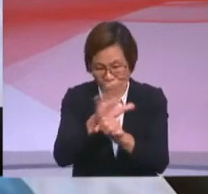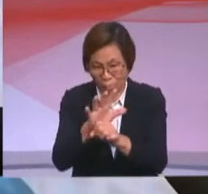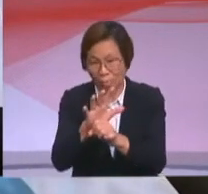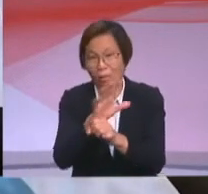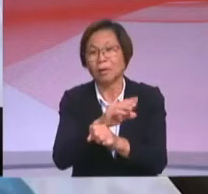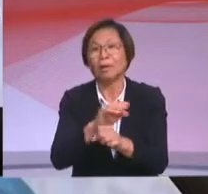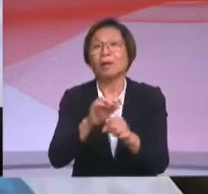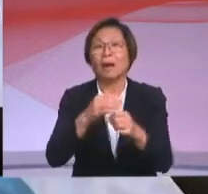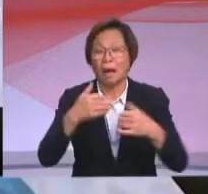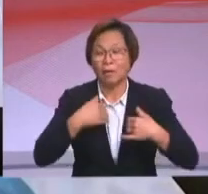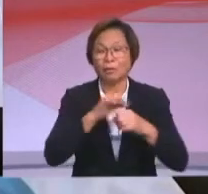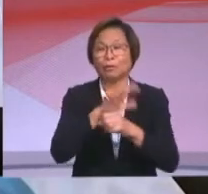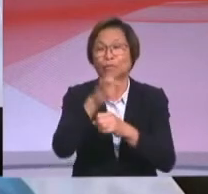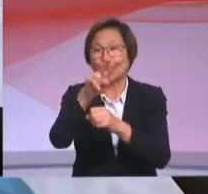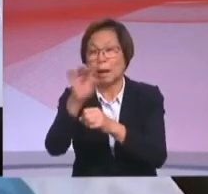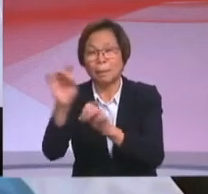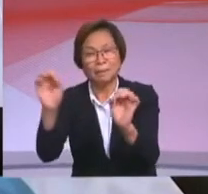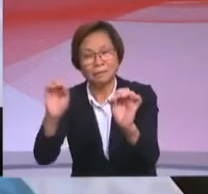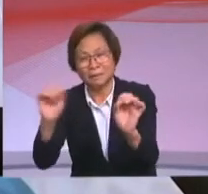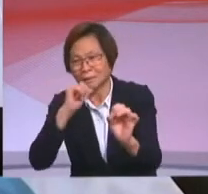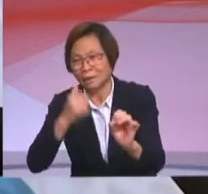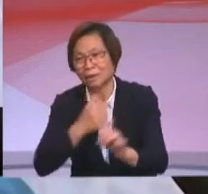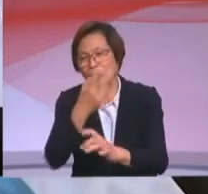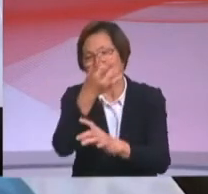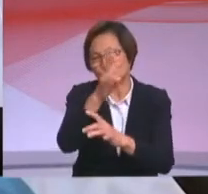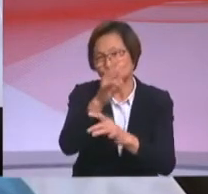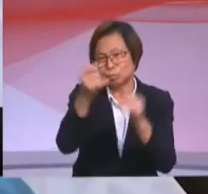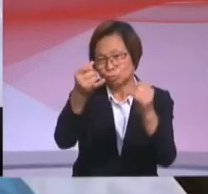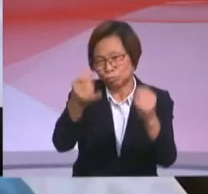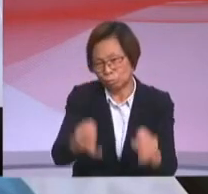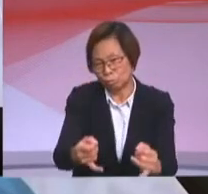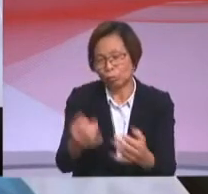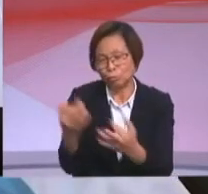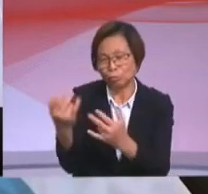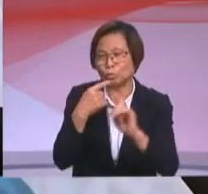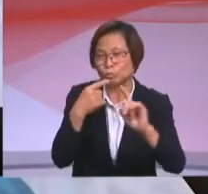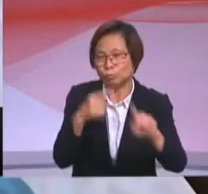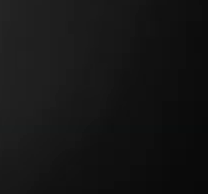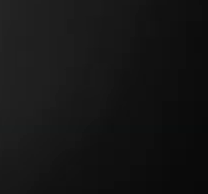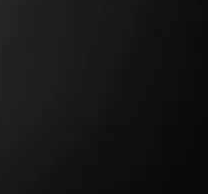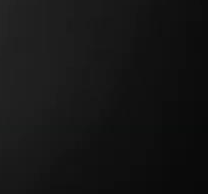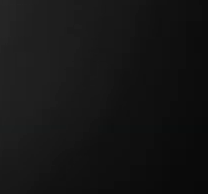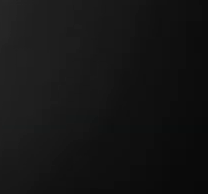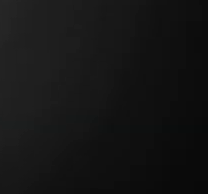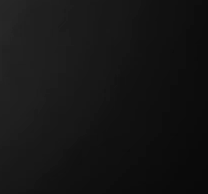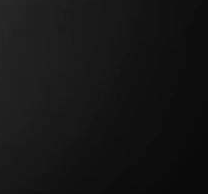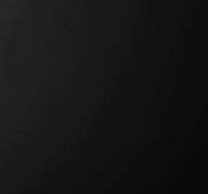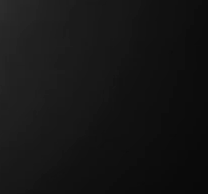28 individu dikesan negatif dan 17 individu masih menunggu keputusan.